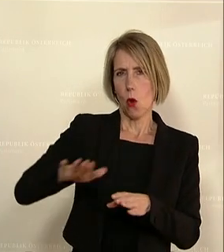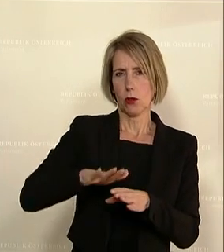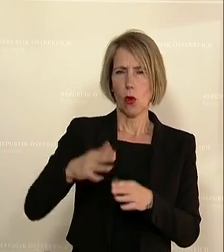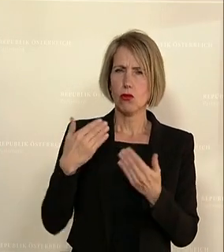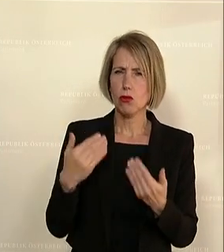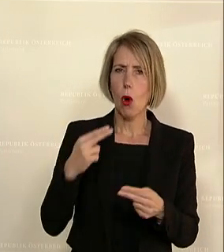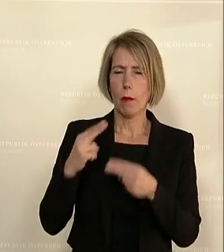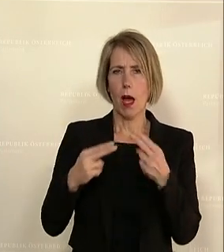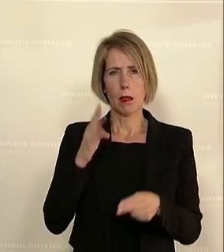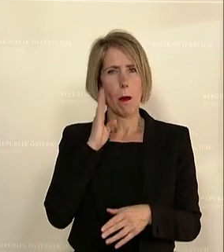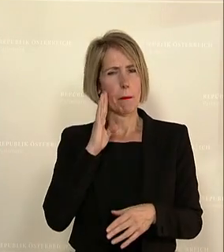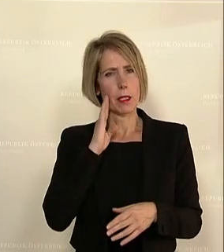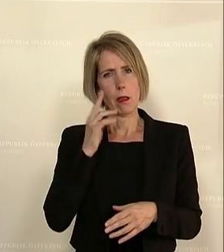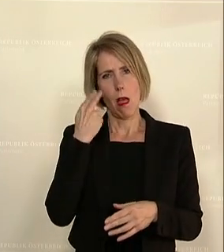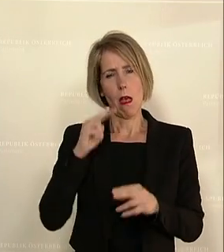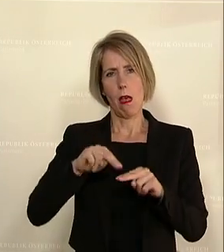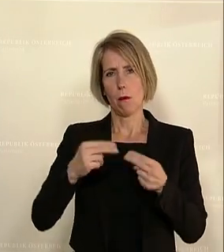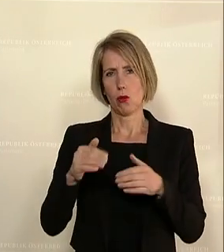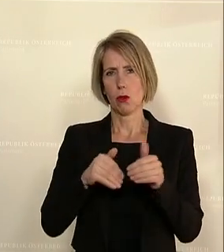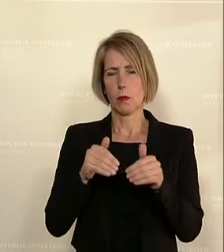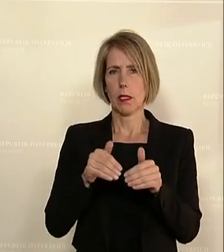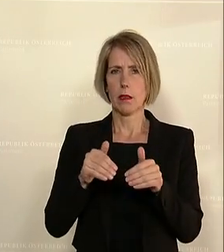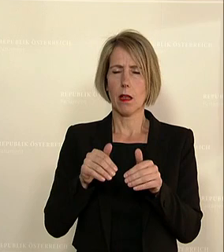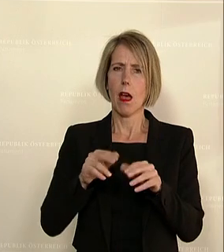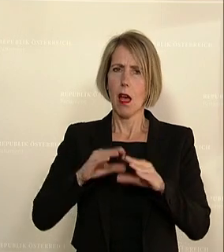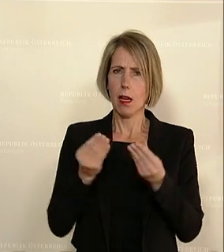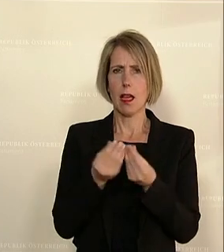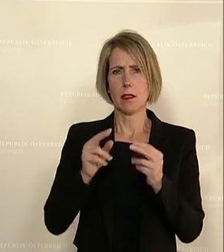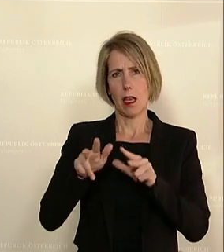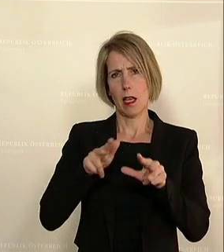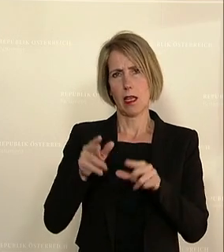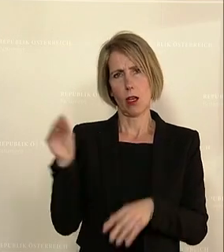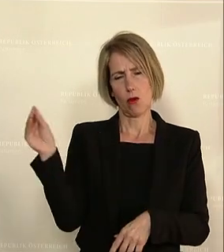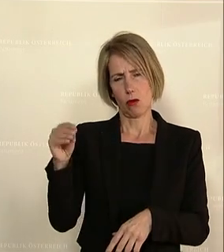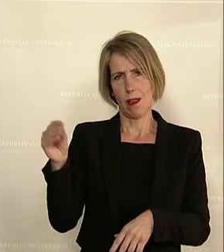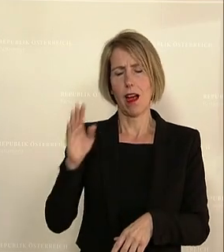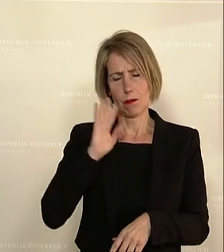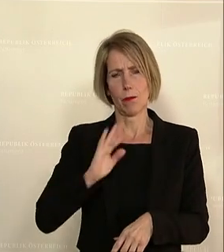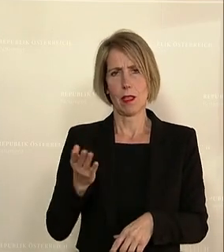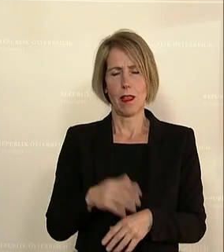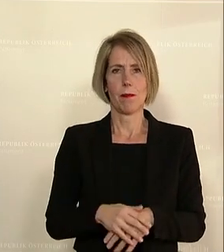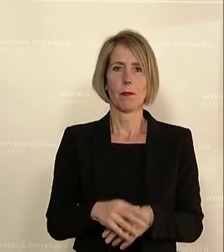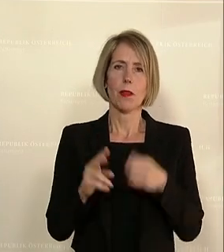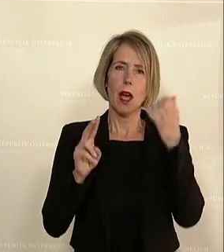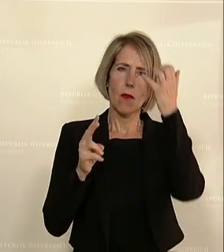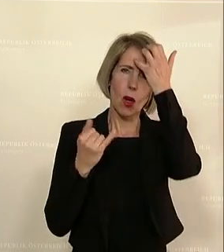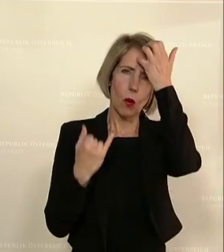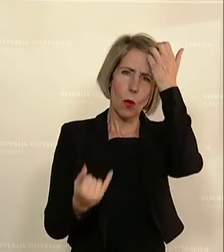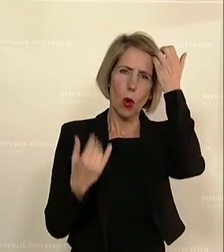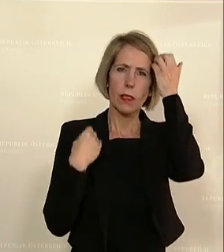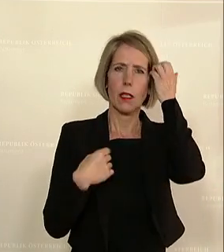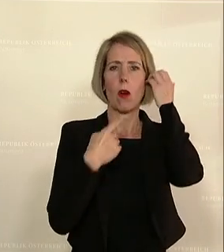Herr Bundesminister, sagen Sie das auch innerhalb der Bundesregierung. Dankeschön. Und warum sage ich das hier? Weil es gibt einen